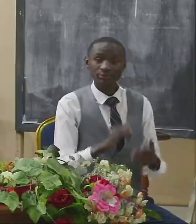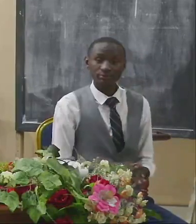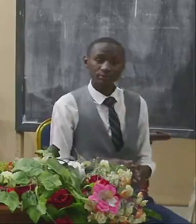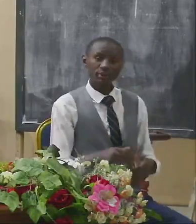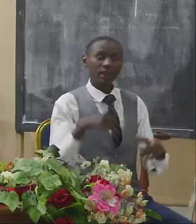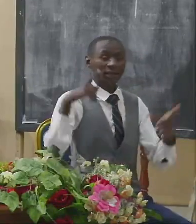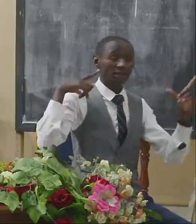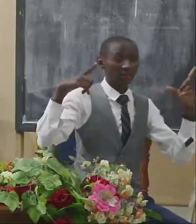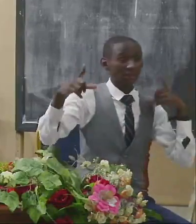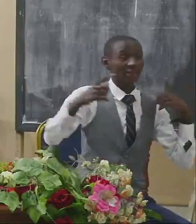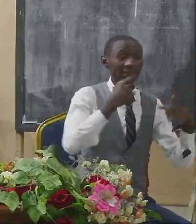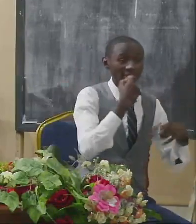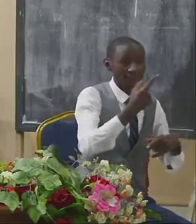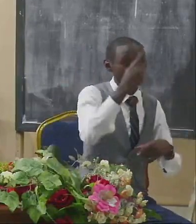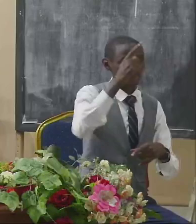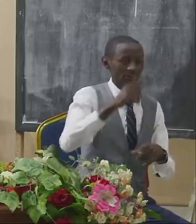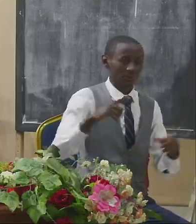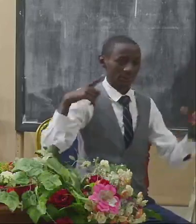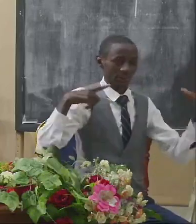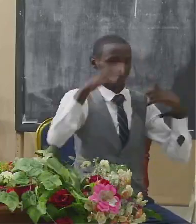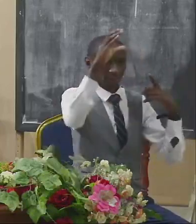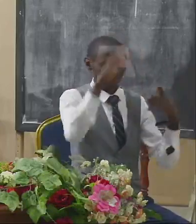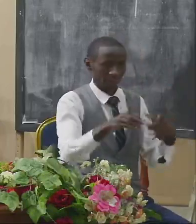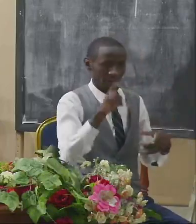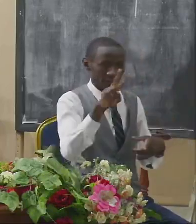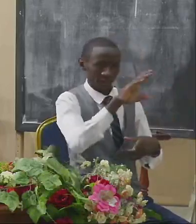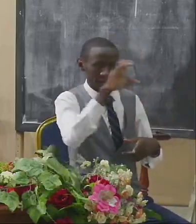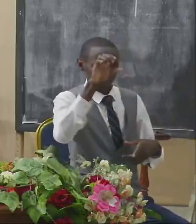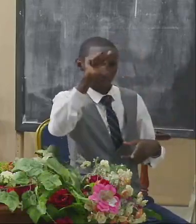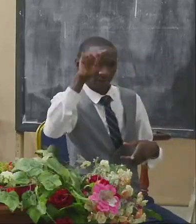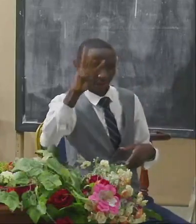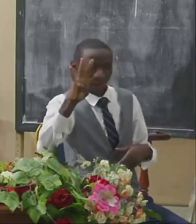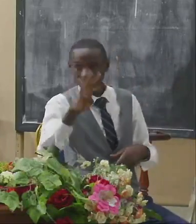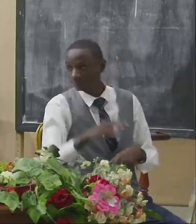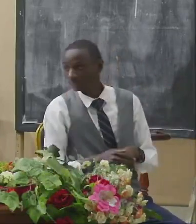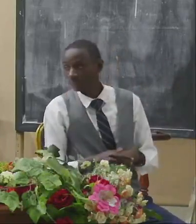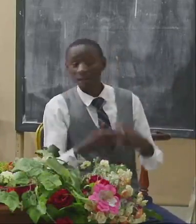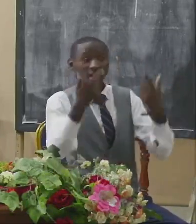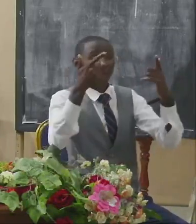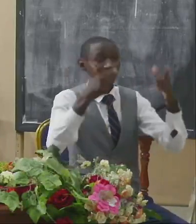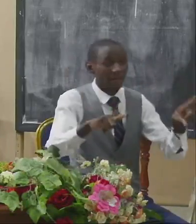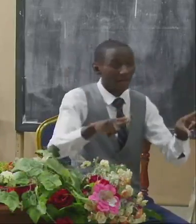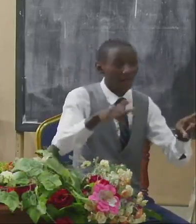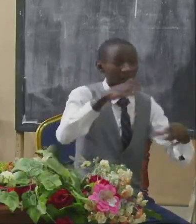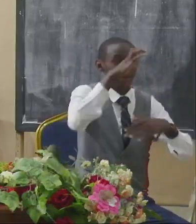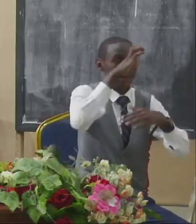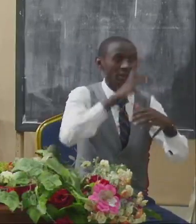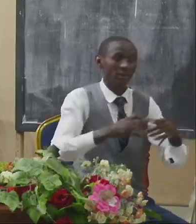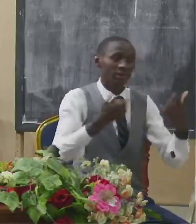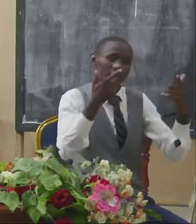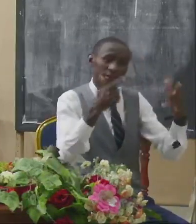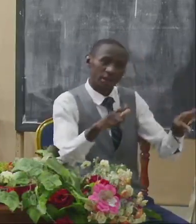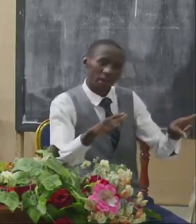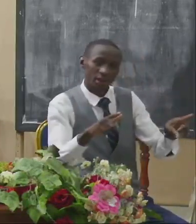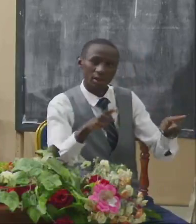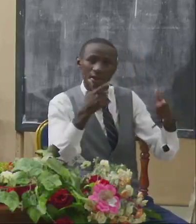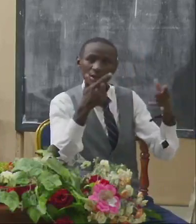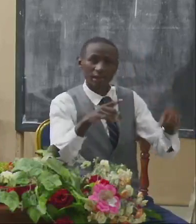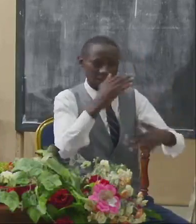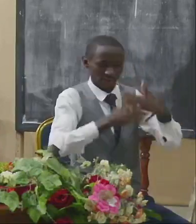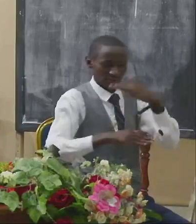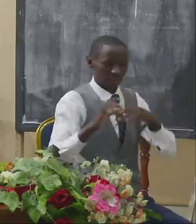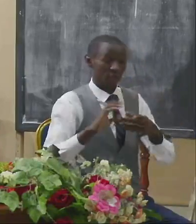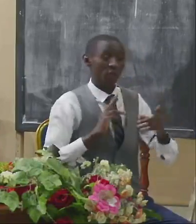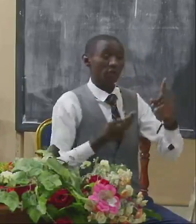Luc. Luc 2:14. Luka nasema Luka sura ya 14. Wakati pardon. Alors ça c'est notre Seigneur. Wakati wa